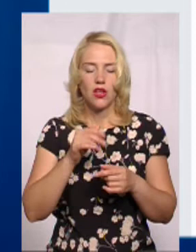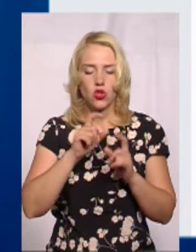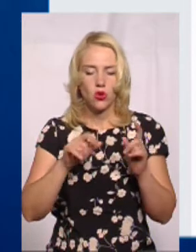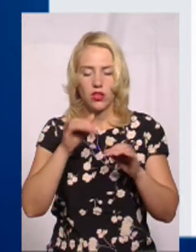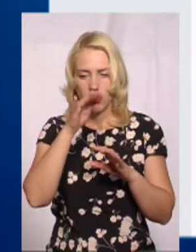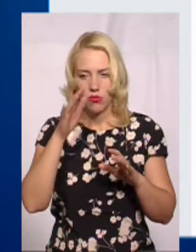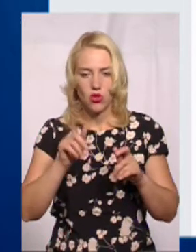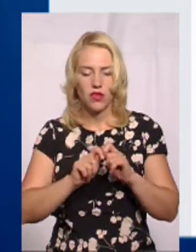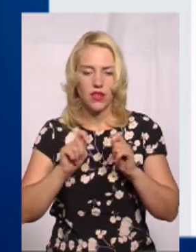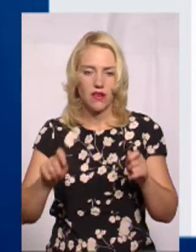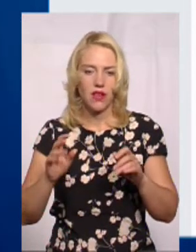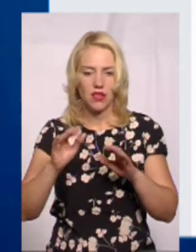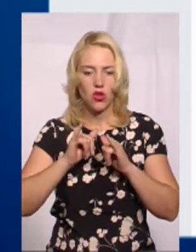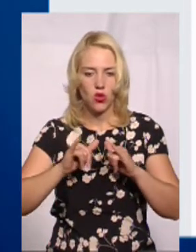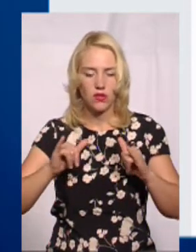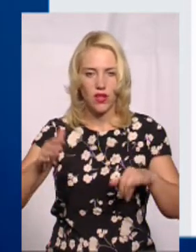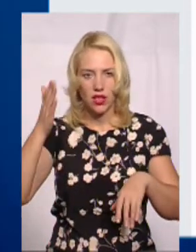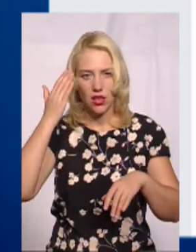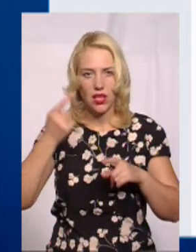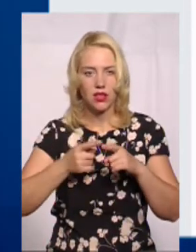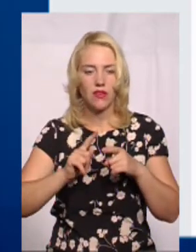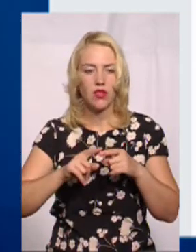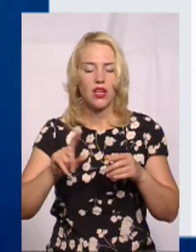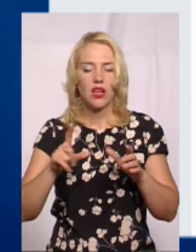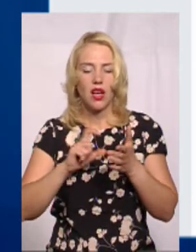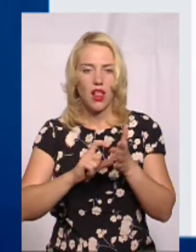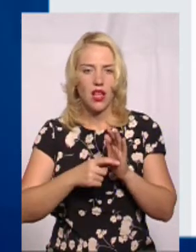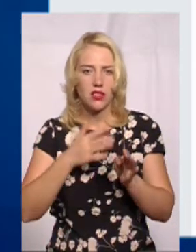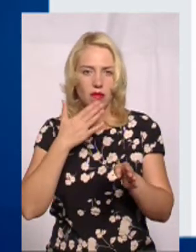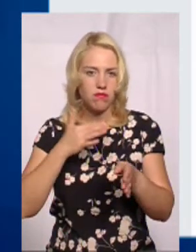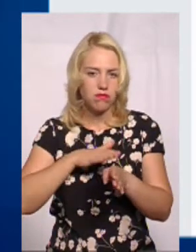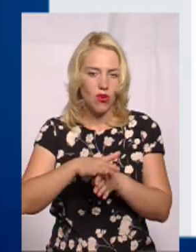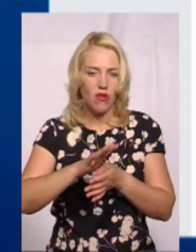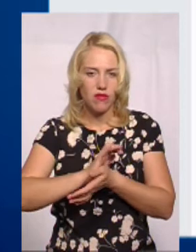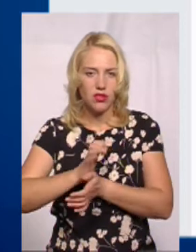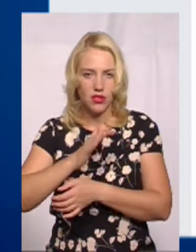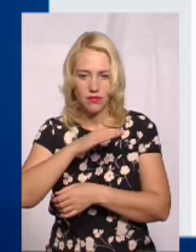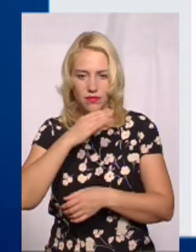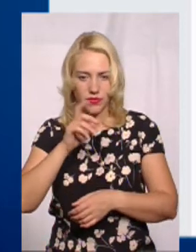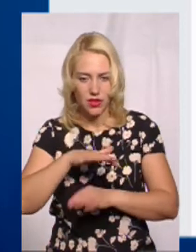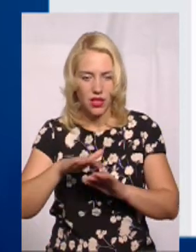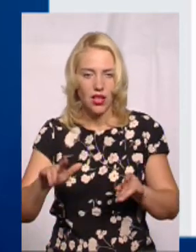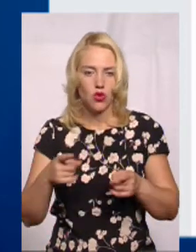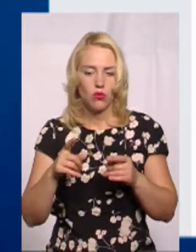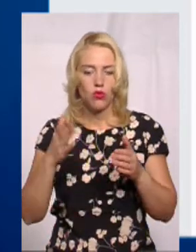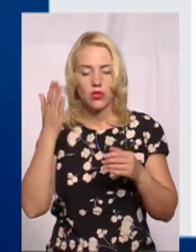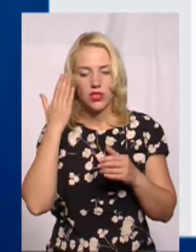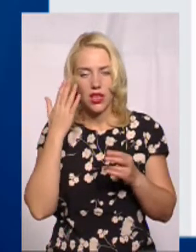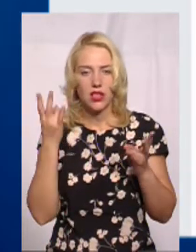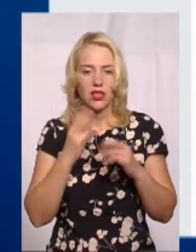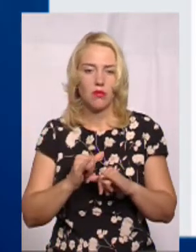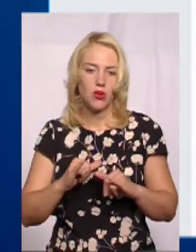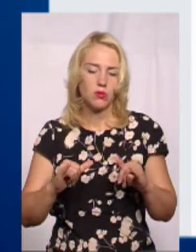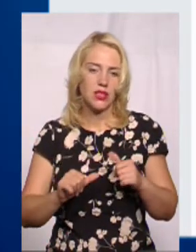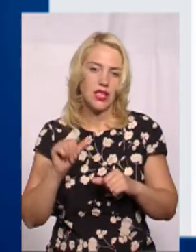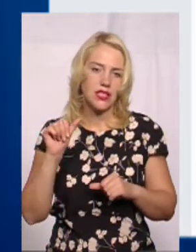може розкривати і розвивати таланти в силу того, що класи, на мою думку, надто наповнені і так далі. Тому будь-які здібності і таланти потрібно